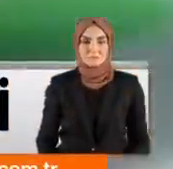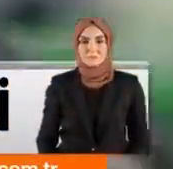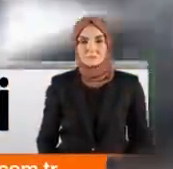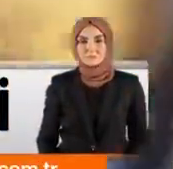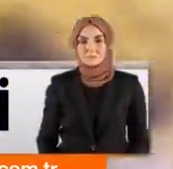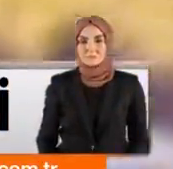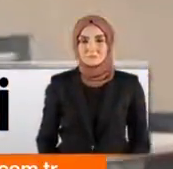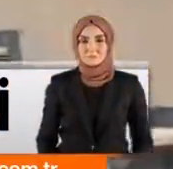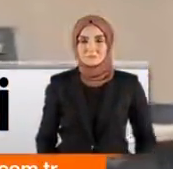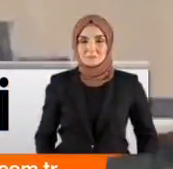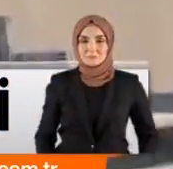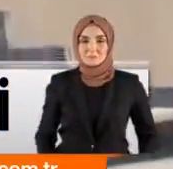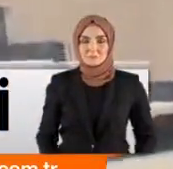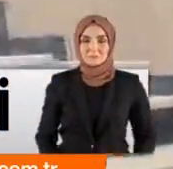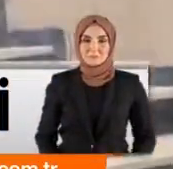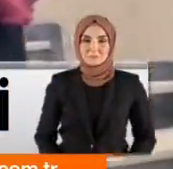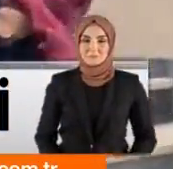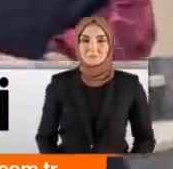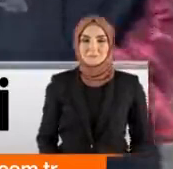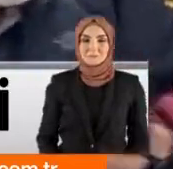Bilgisayarlarda telefon sistemi kurulu.